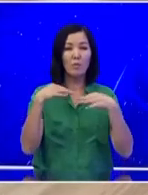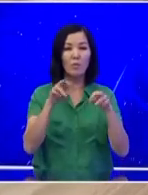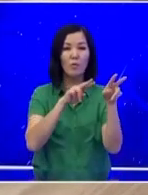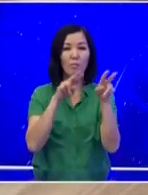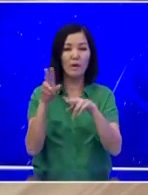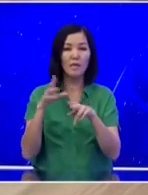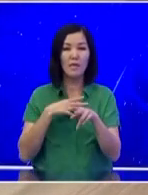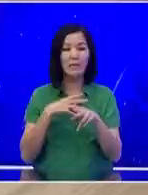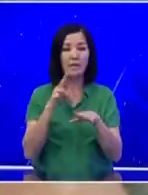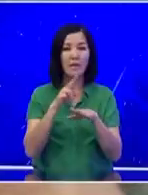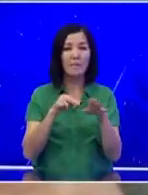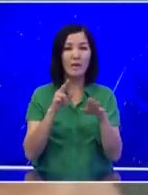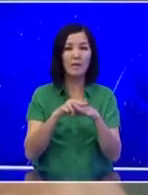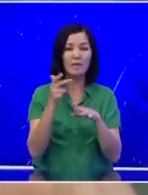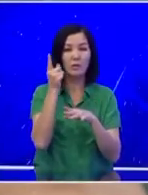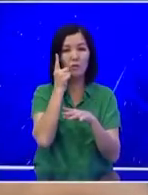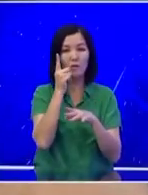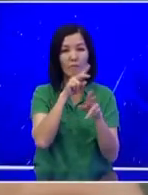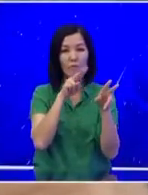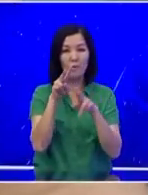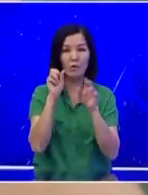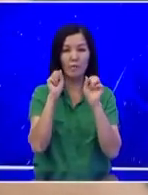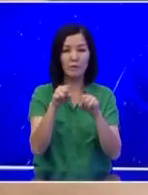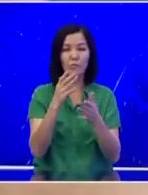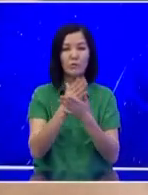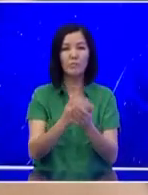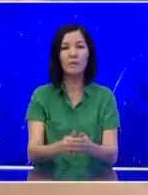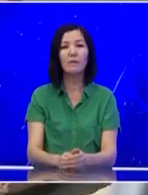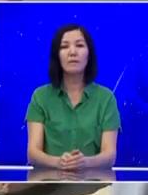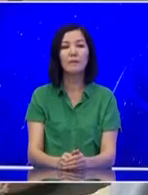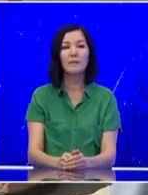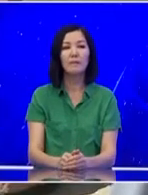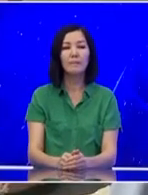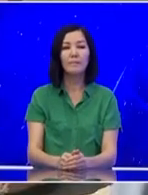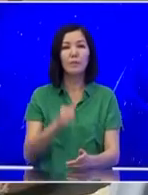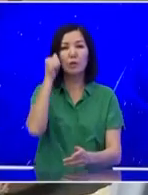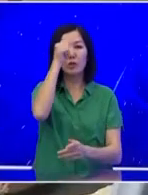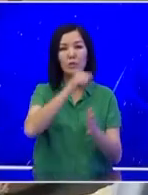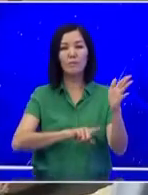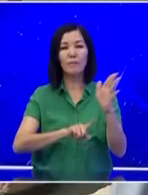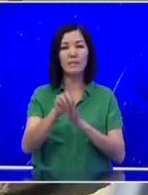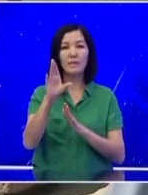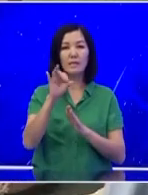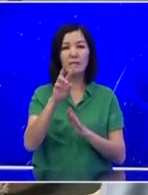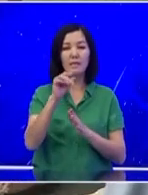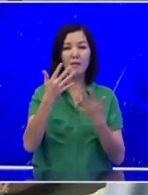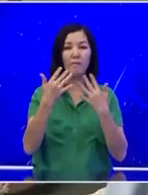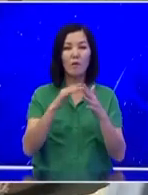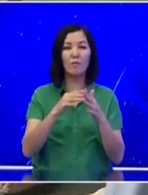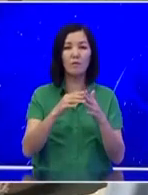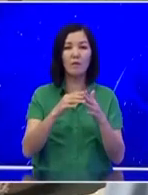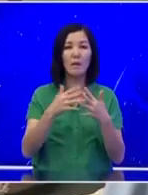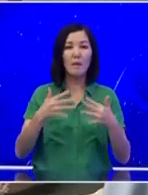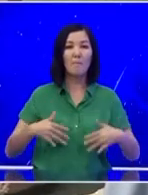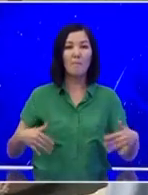Полиция өкілдері мұны ұялы телефон арқылы да бақылауға мүмкіндігі бар. Жыл басынан Сырттанов ауылдық округінде бірде бір